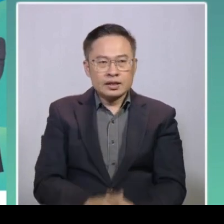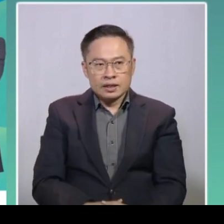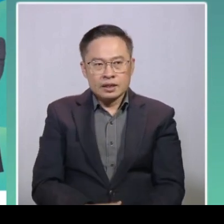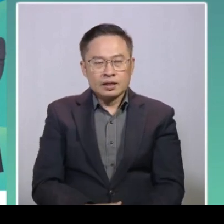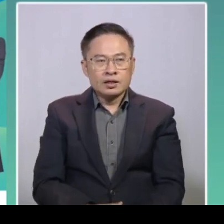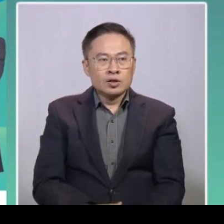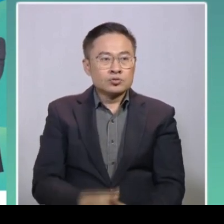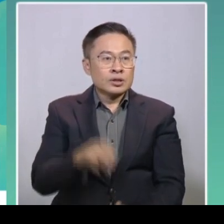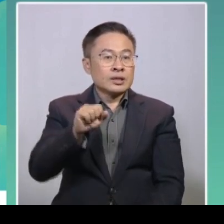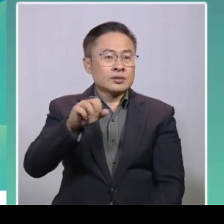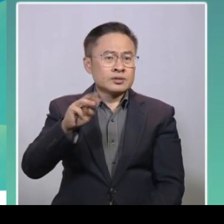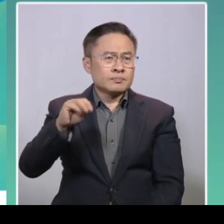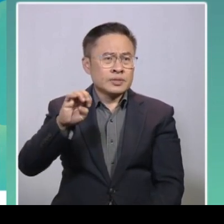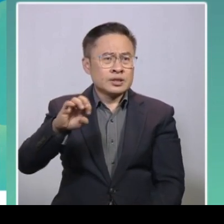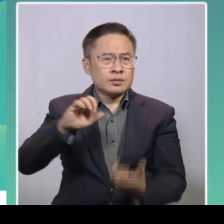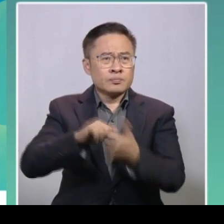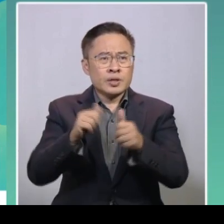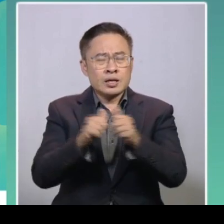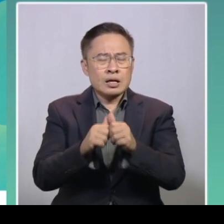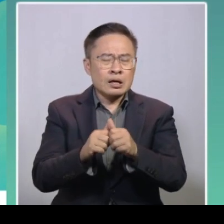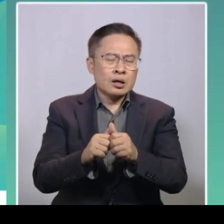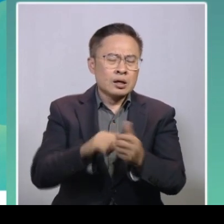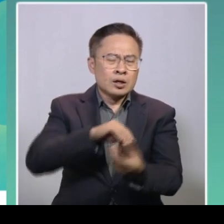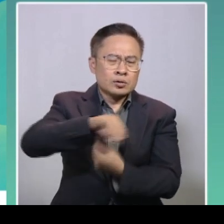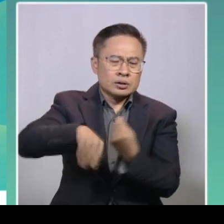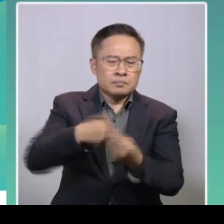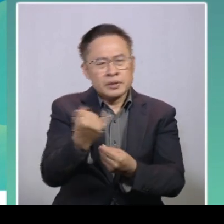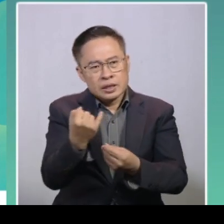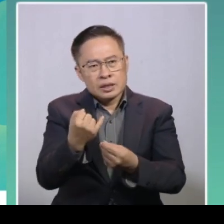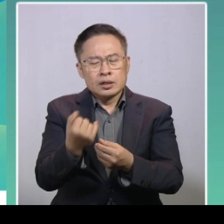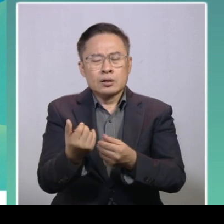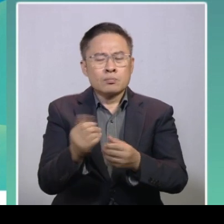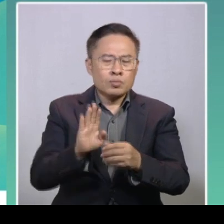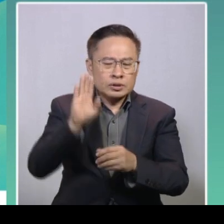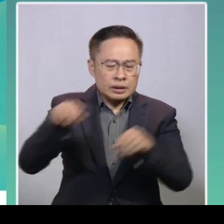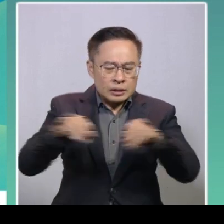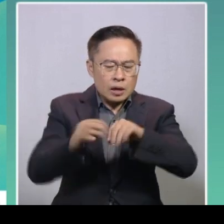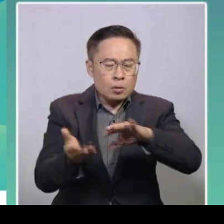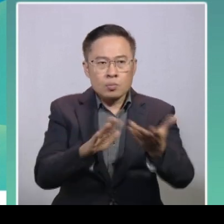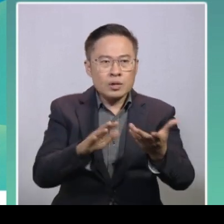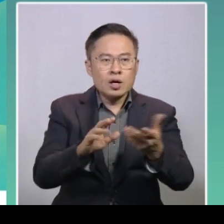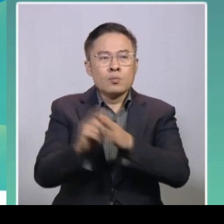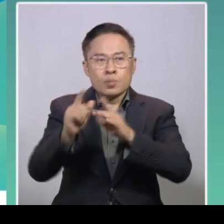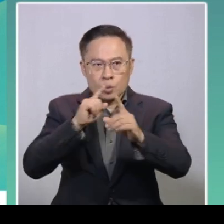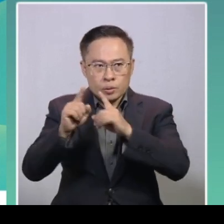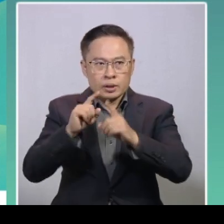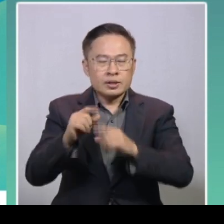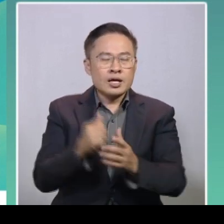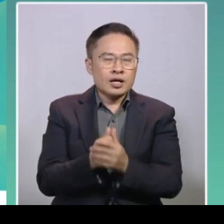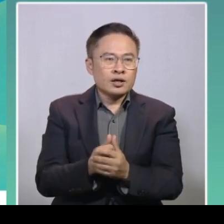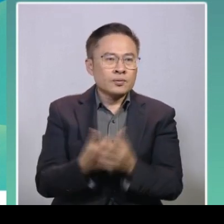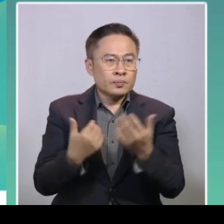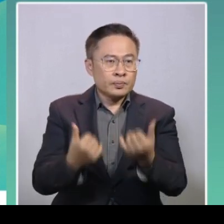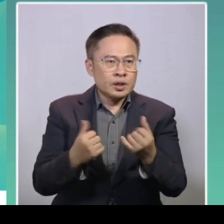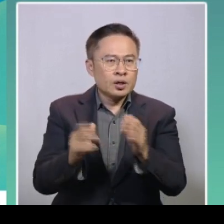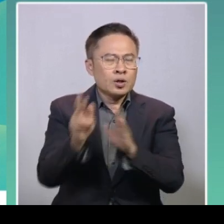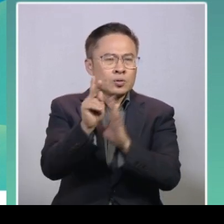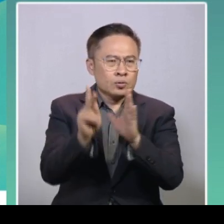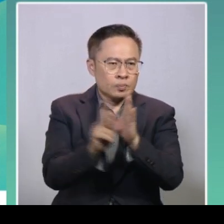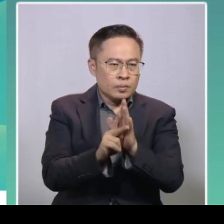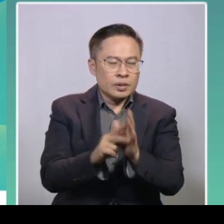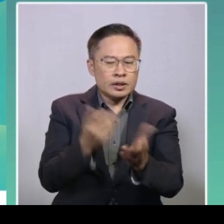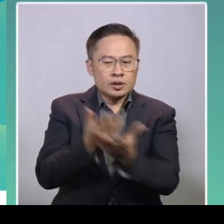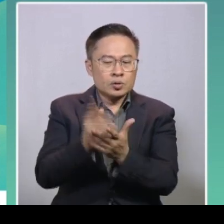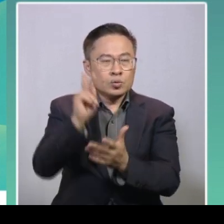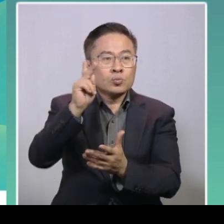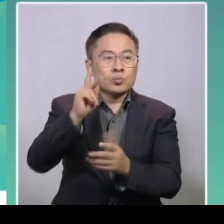ฟื้นฟูกิจการบสยพร้อมค้ำรองรับด้วยโครงการค้ำประกันดอกเบี้ยต่ำกับพรกสินเชื่อฟื้นฟูพร้อมบริการให้คำ